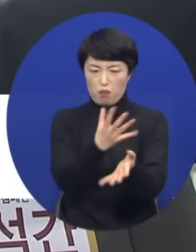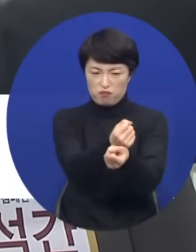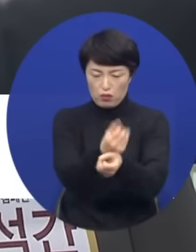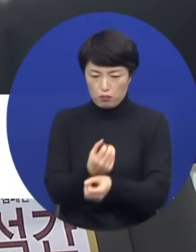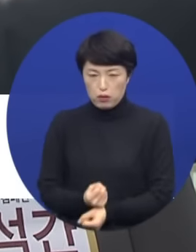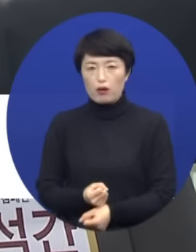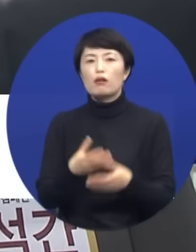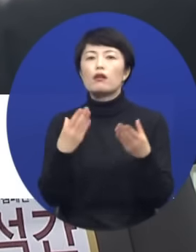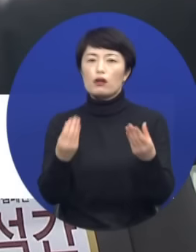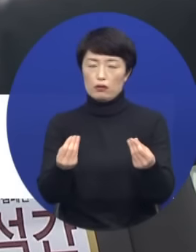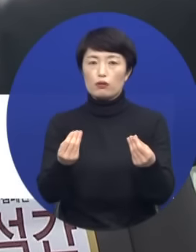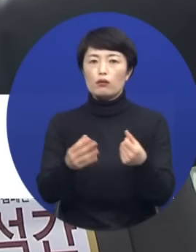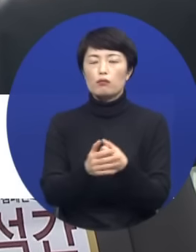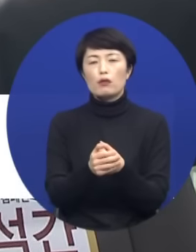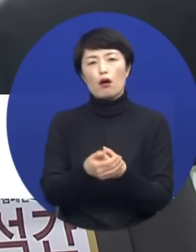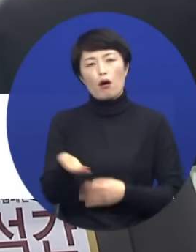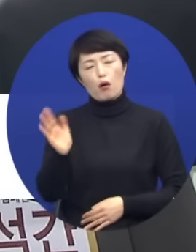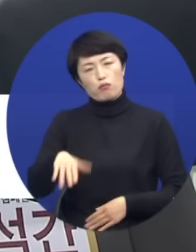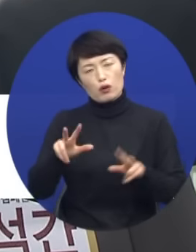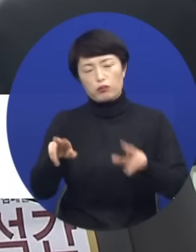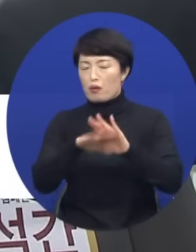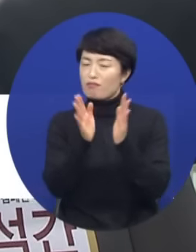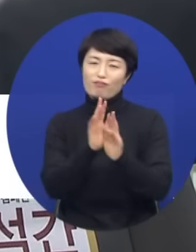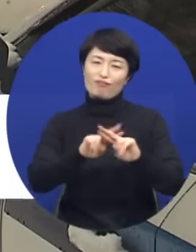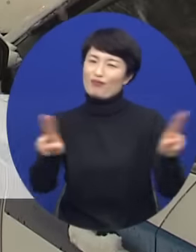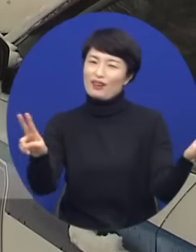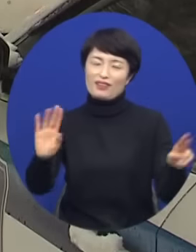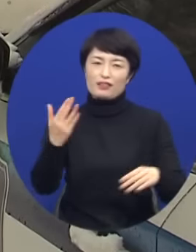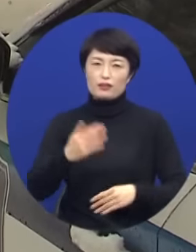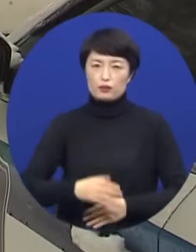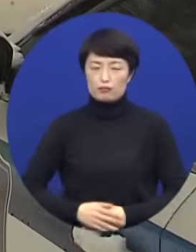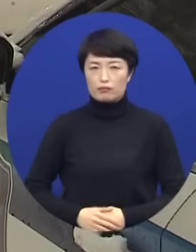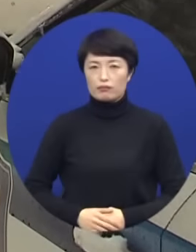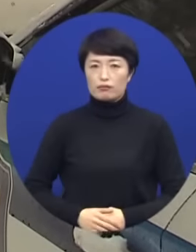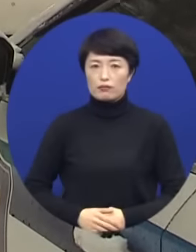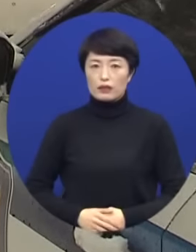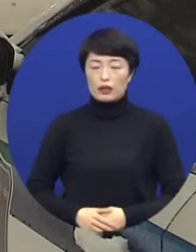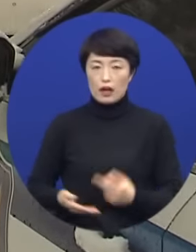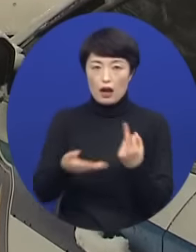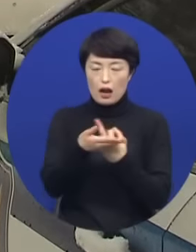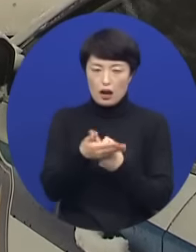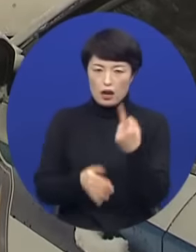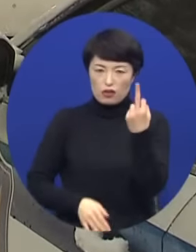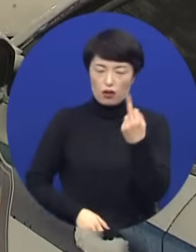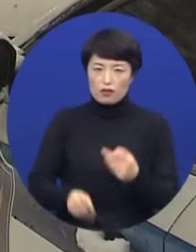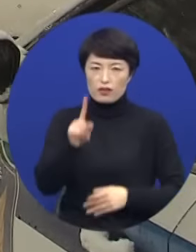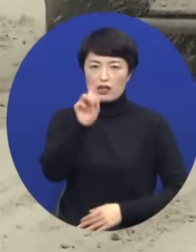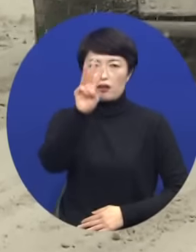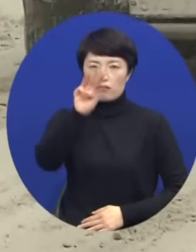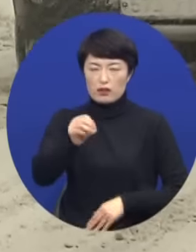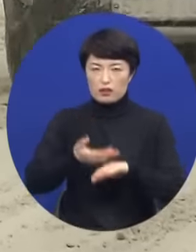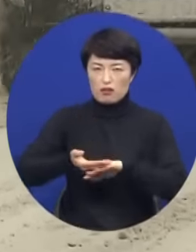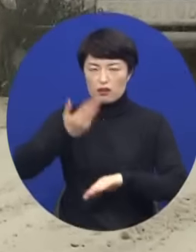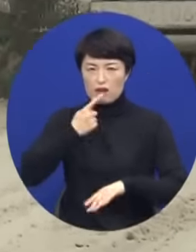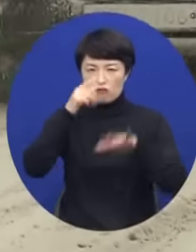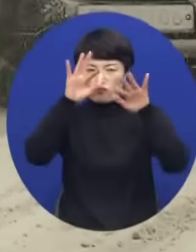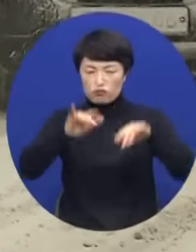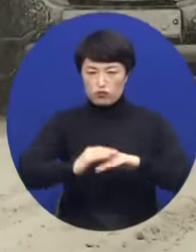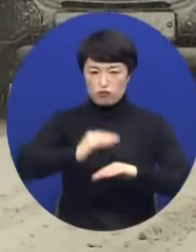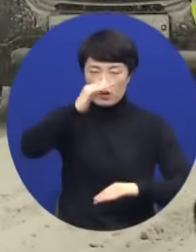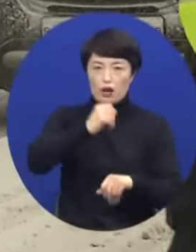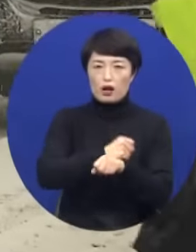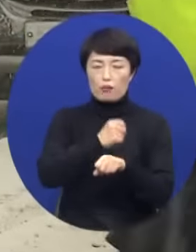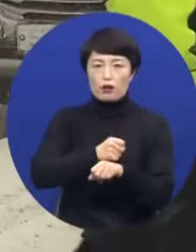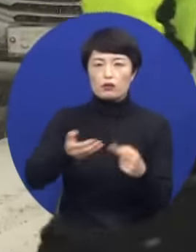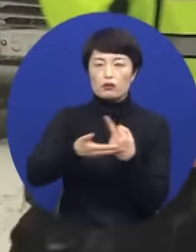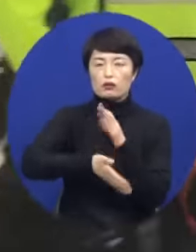계속 시간별로. 근데 지금 전체가 다 결항됐어요. 한라산에 1m가 넘는 눈이 쌓이면서 제주시와